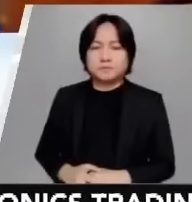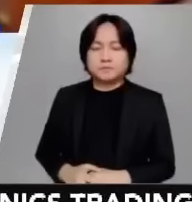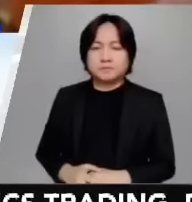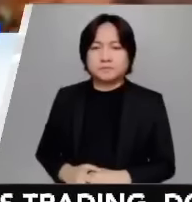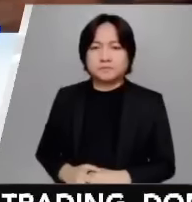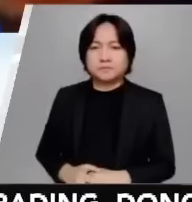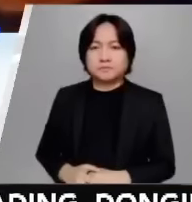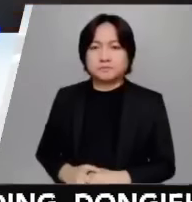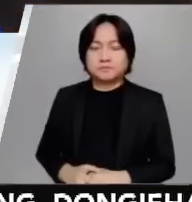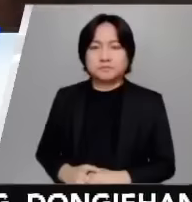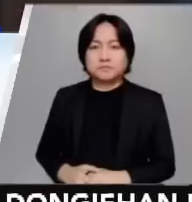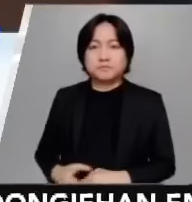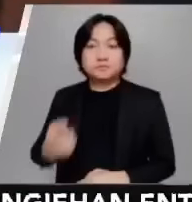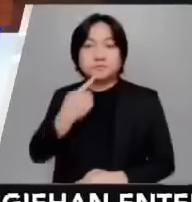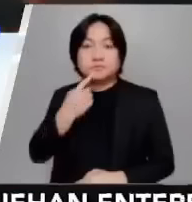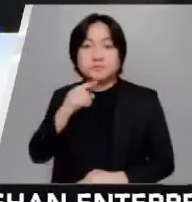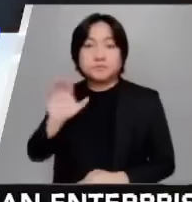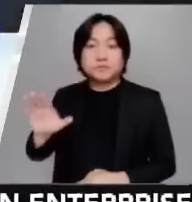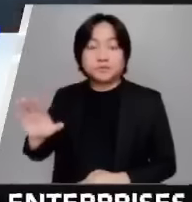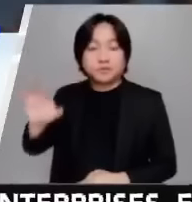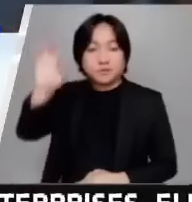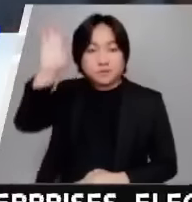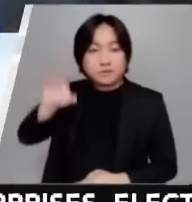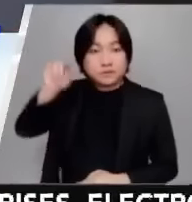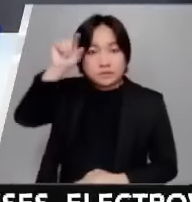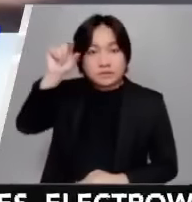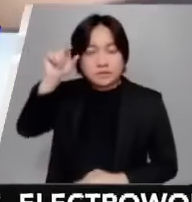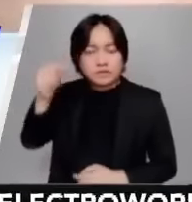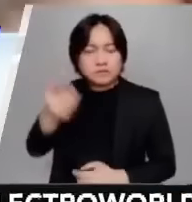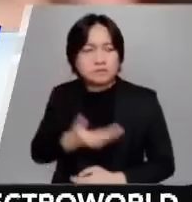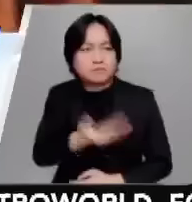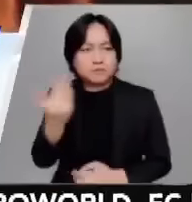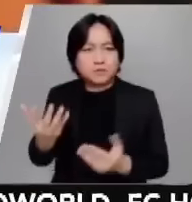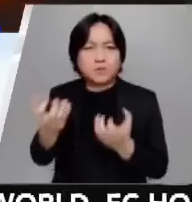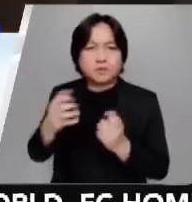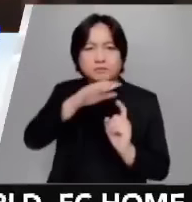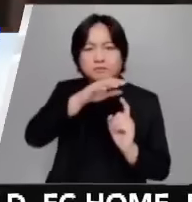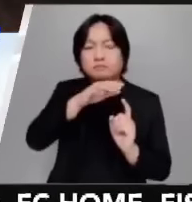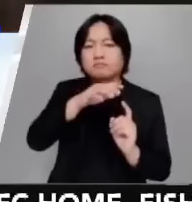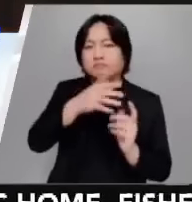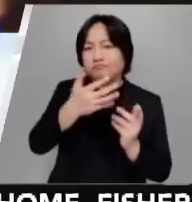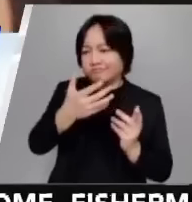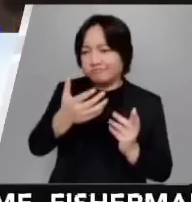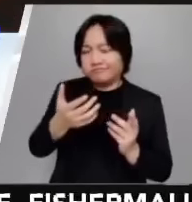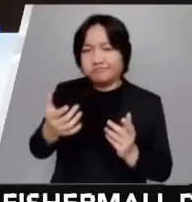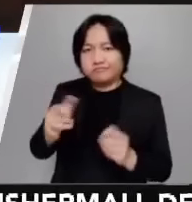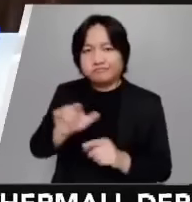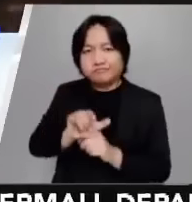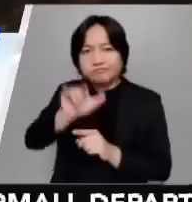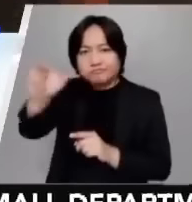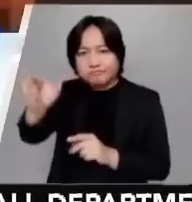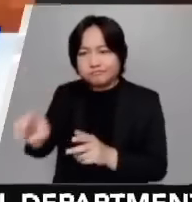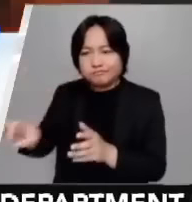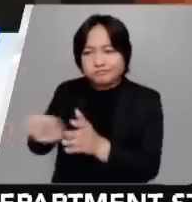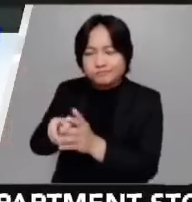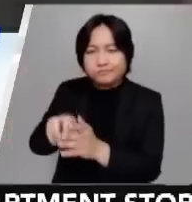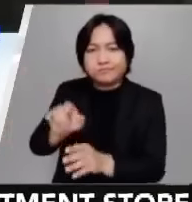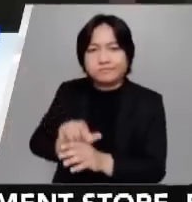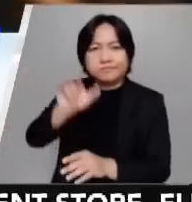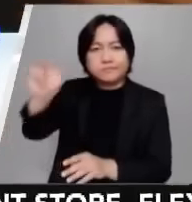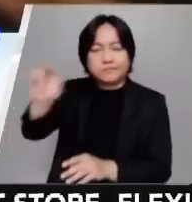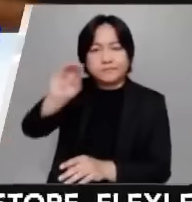eroplano papuntang Maynila isang C130 playe ng air force ang dumating sa Davao at lumabas ng pinagtataguan sina Kiboy